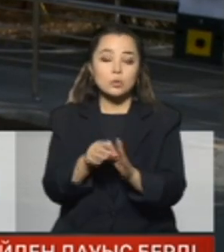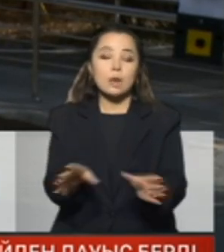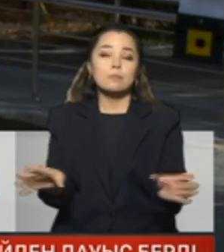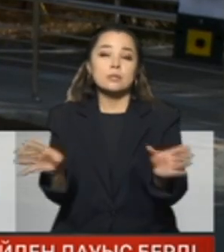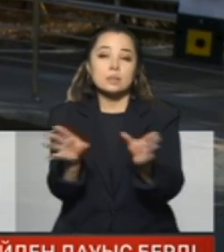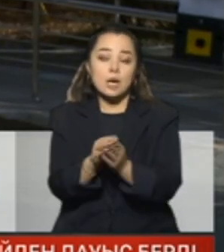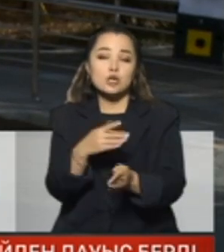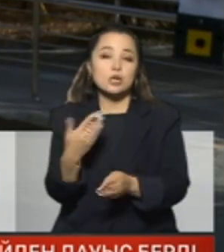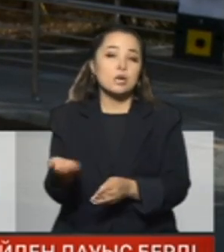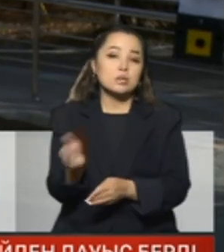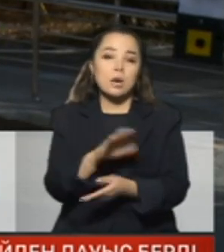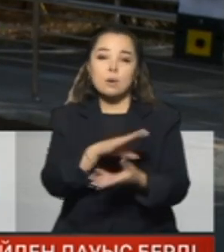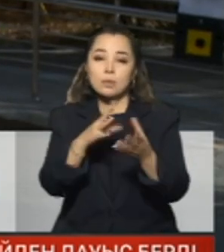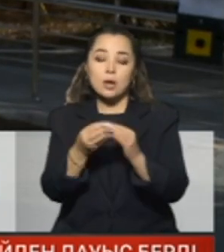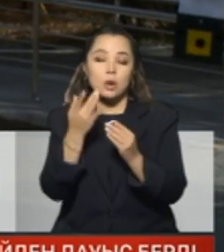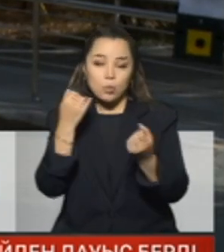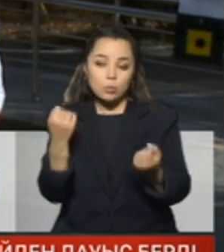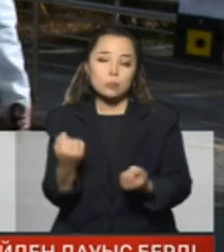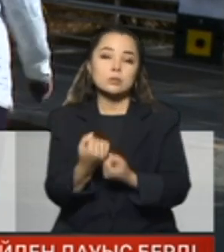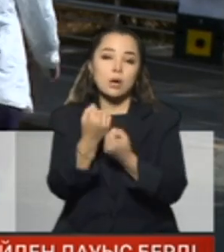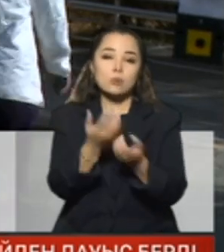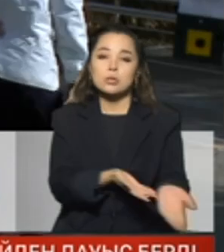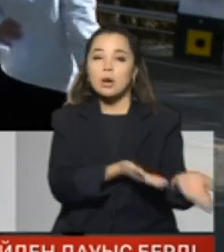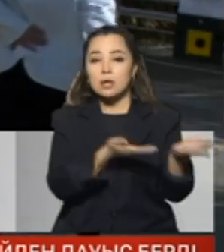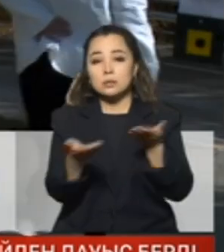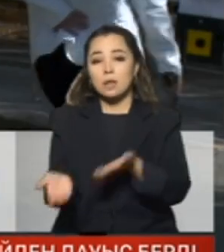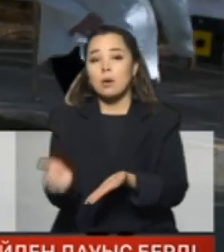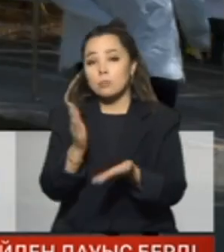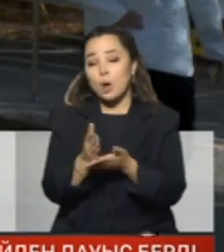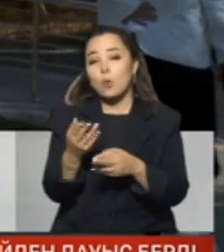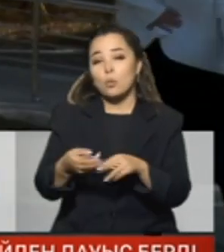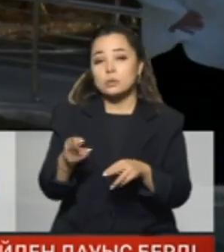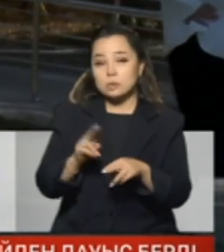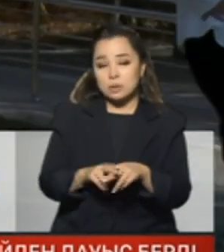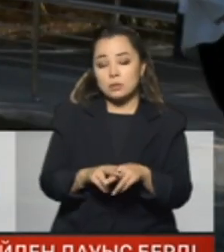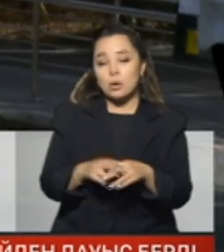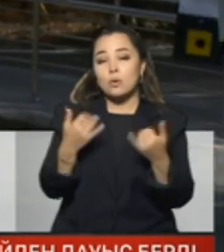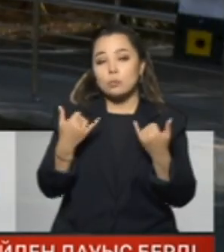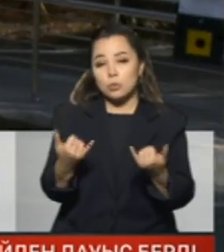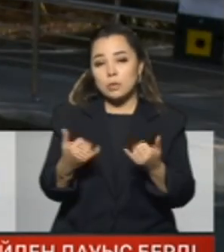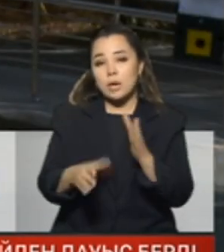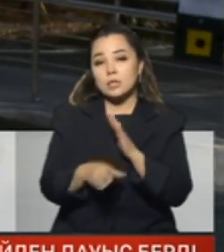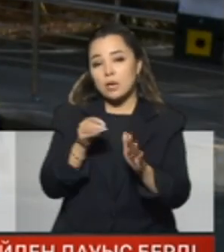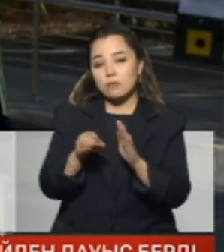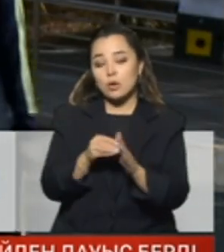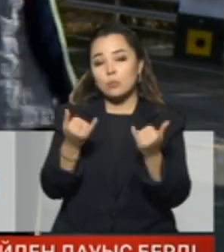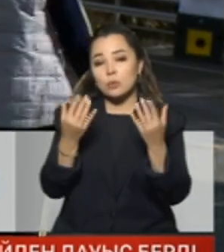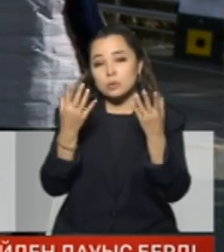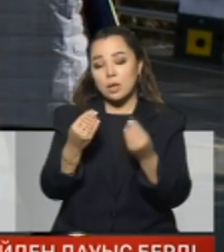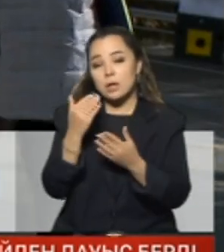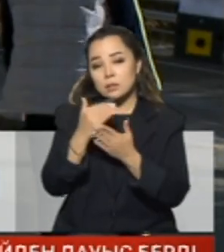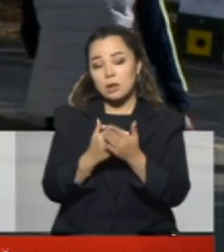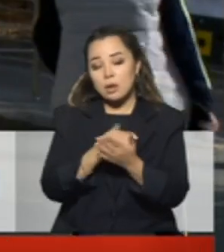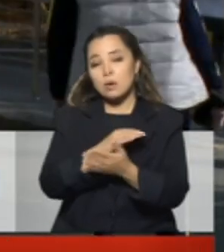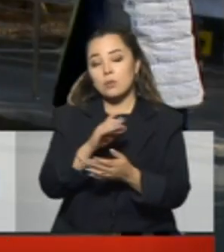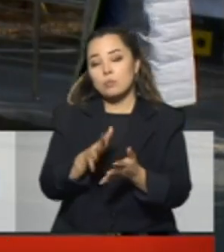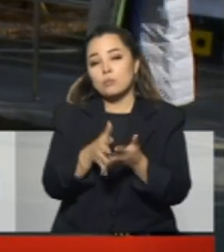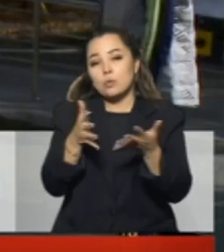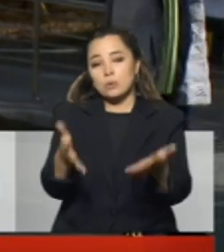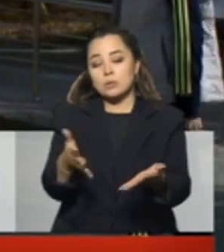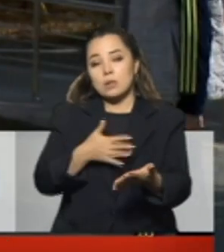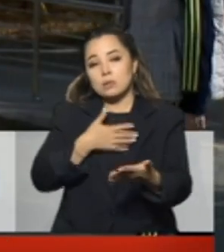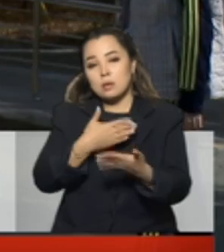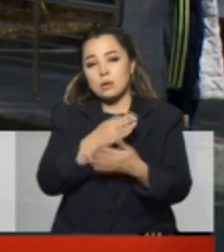бірге жан-жақты жағдай қолдаушыларын да шақырған болатын. Сондықтан бүгінгі референдумның бұл артықшылығы деп айтсақ